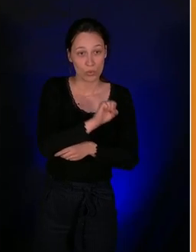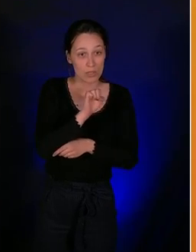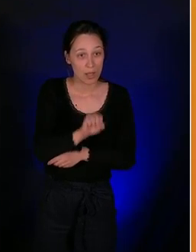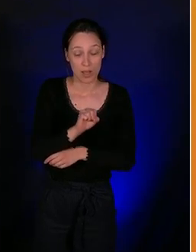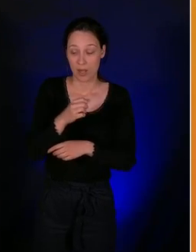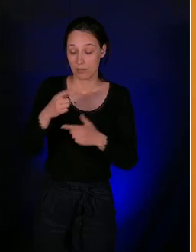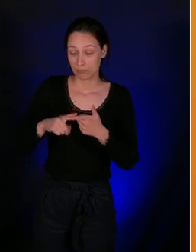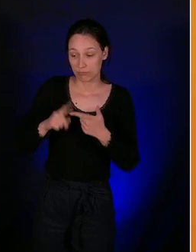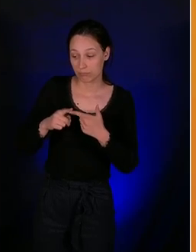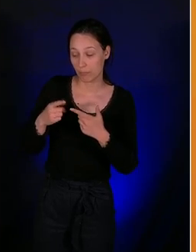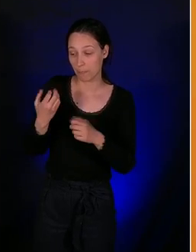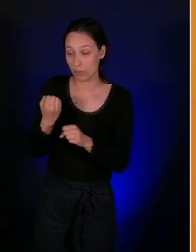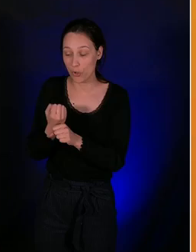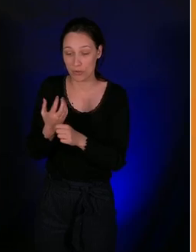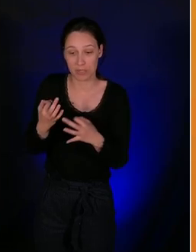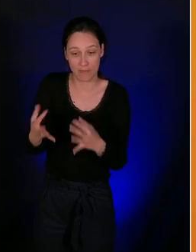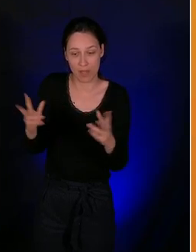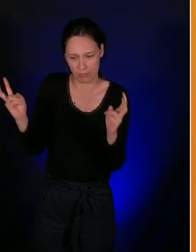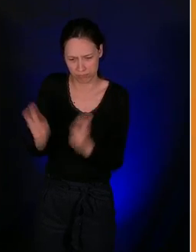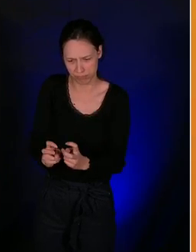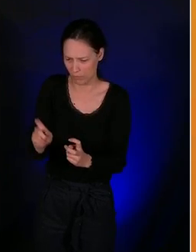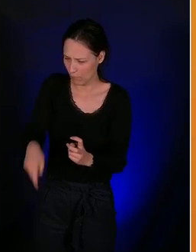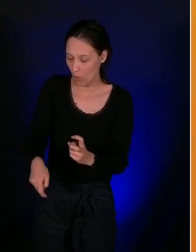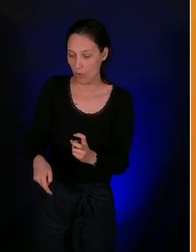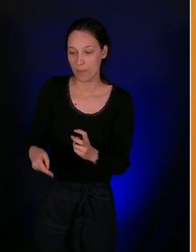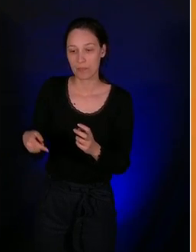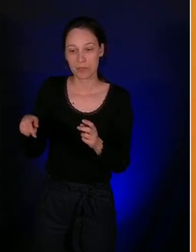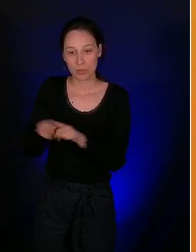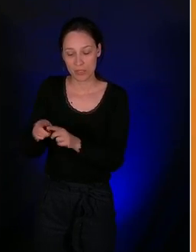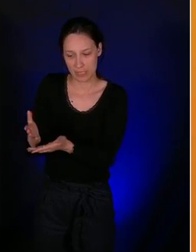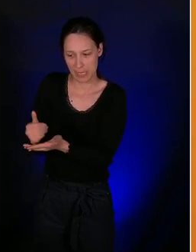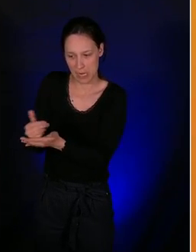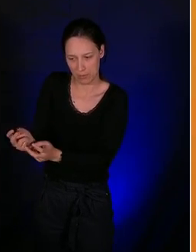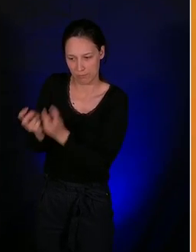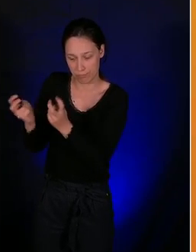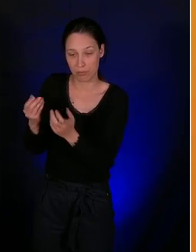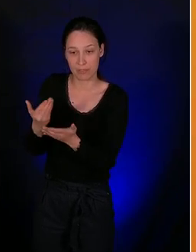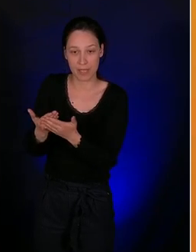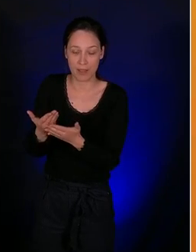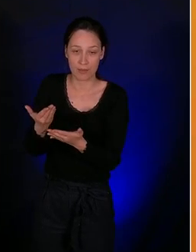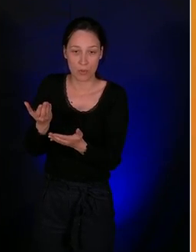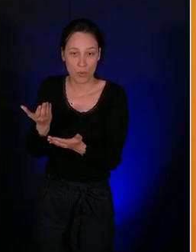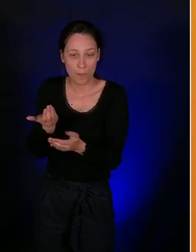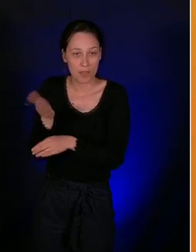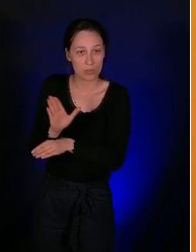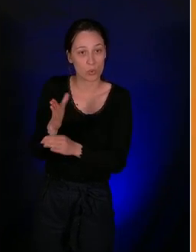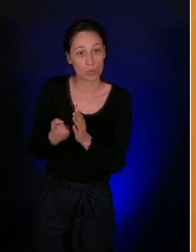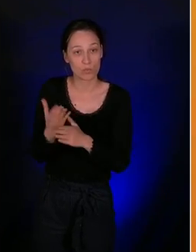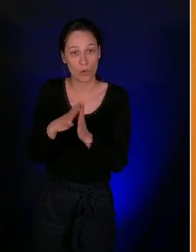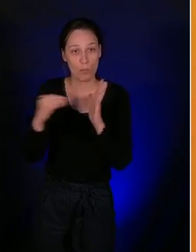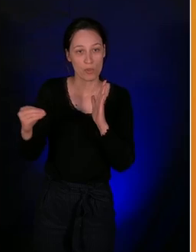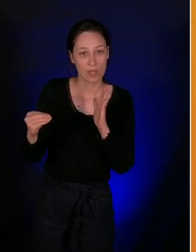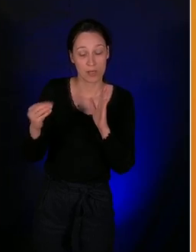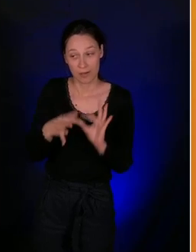drastique du temps de travail nous permettent de proposer un autre modèle compatible avec l'urgence écologique et de se poser les questions